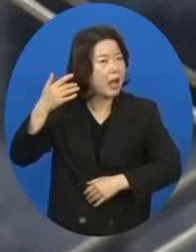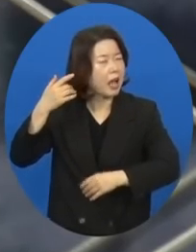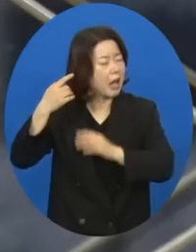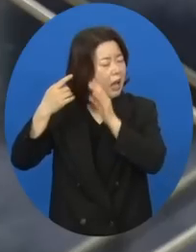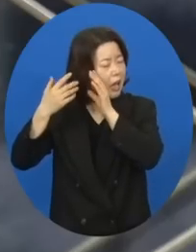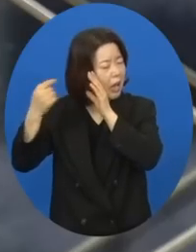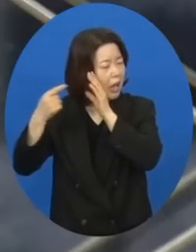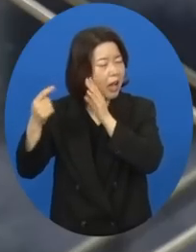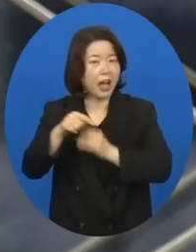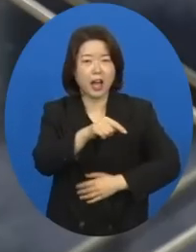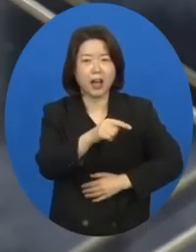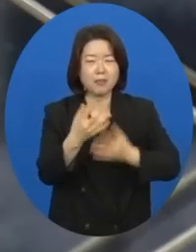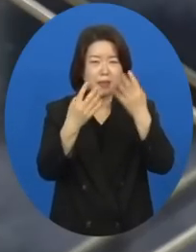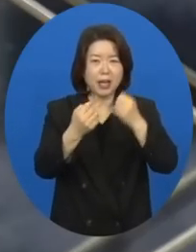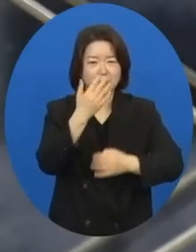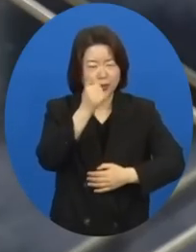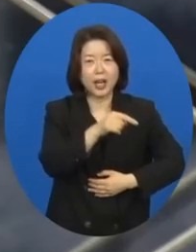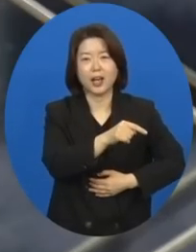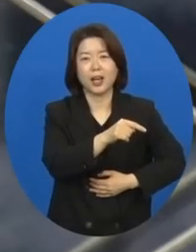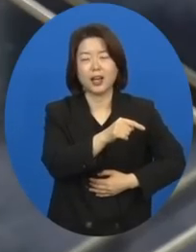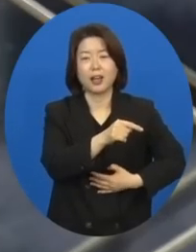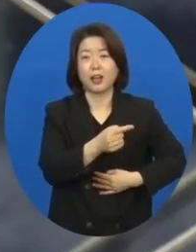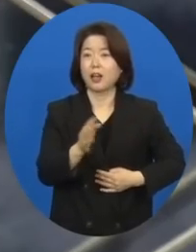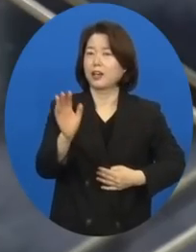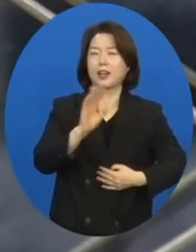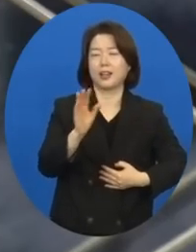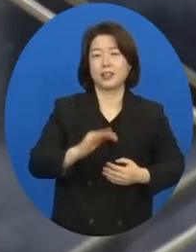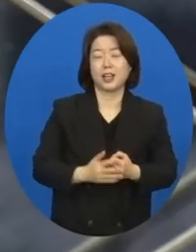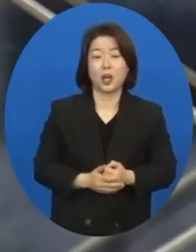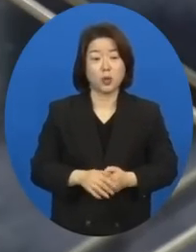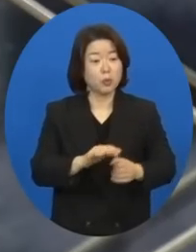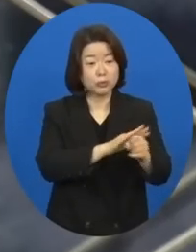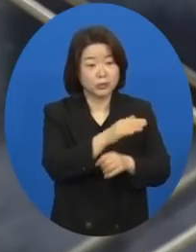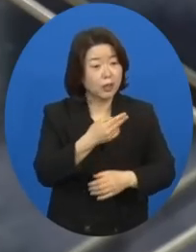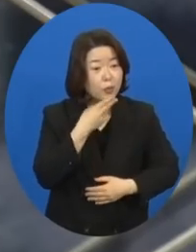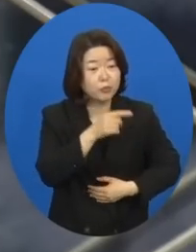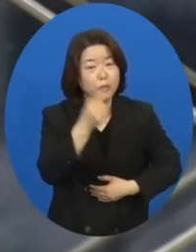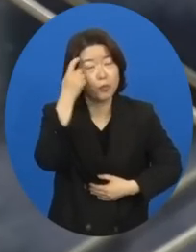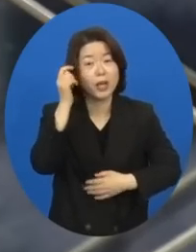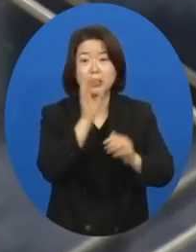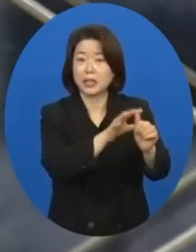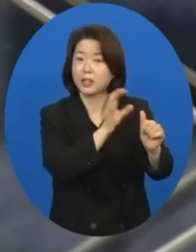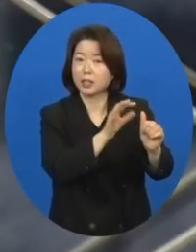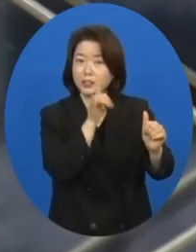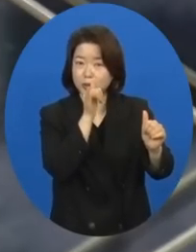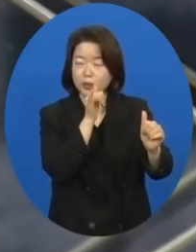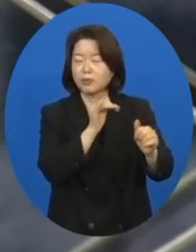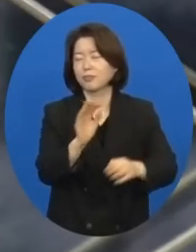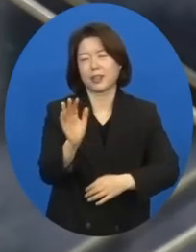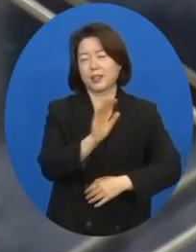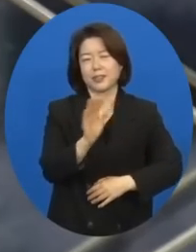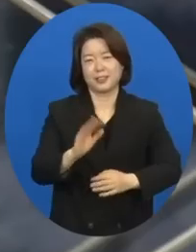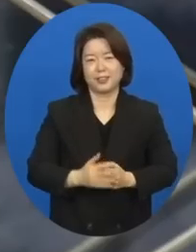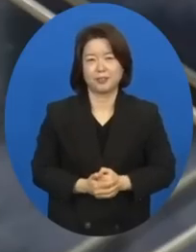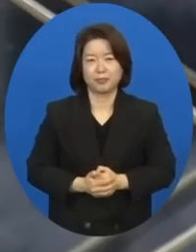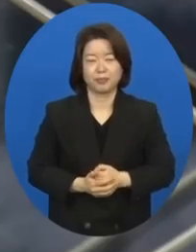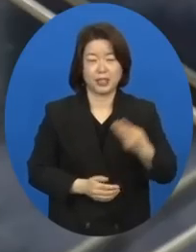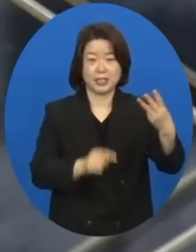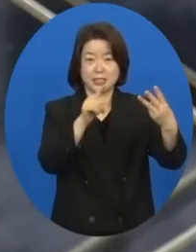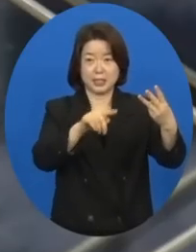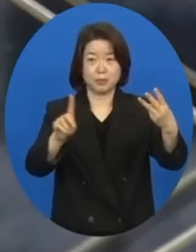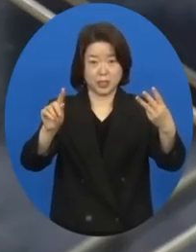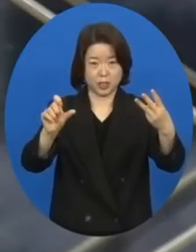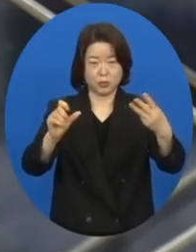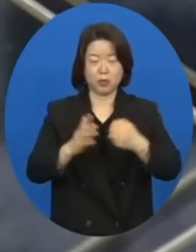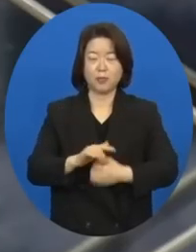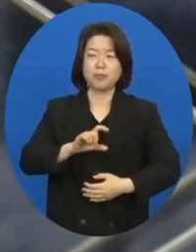너희는 사랑하지 못하니 그런 모습이 보일 때마다 야단쳤습니까? 그렇지 않습니다. 15절 말씀에